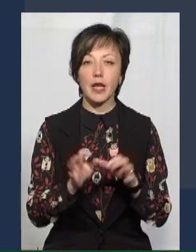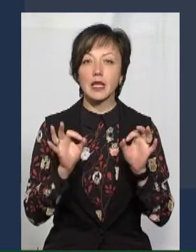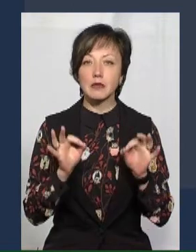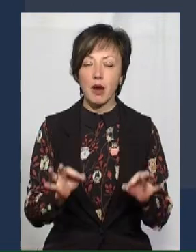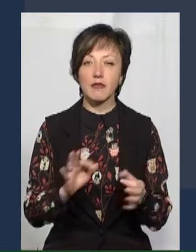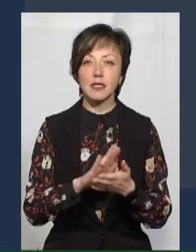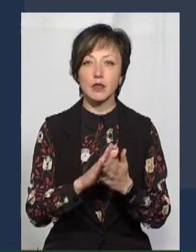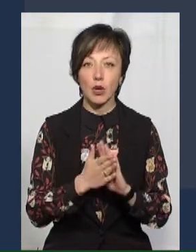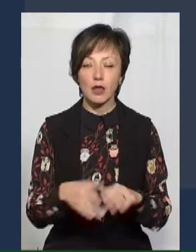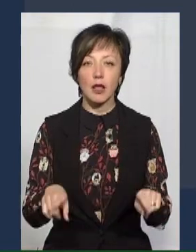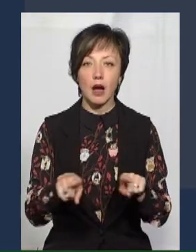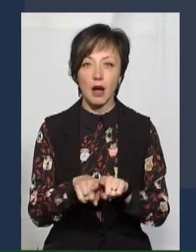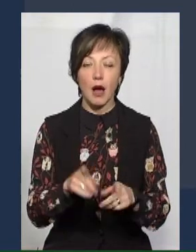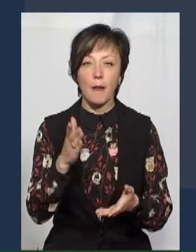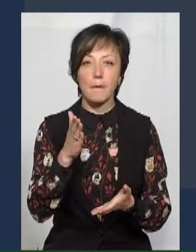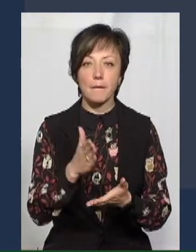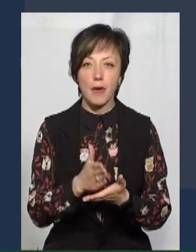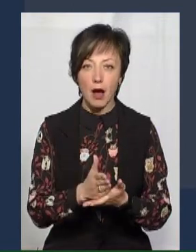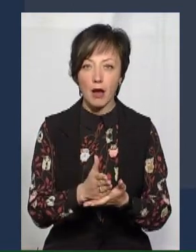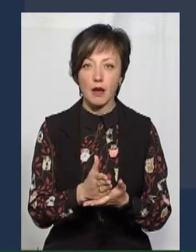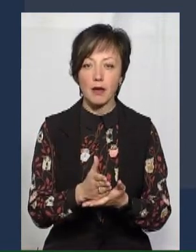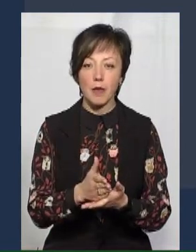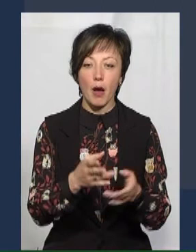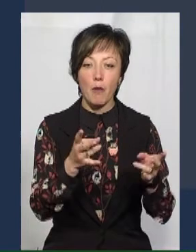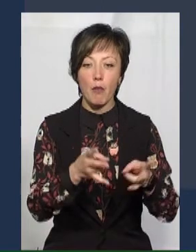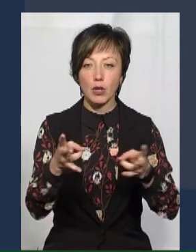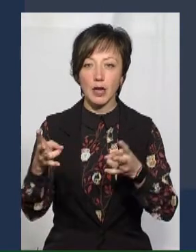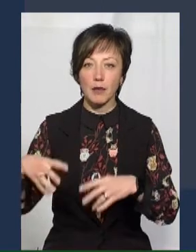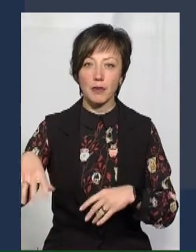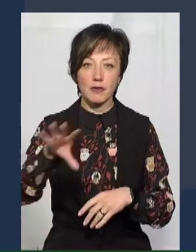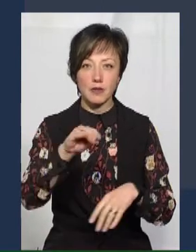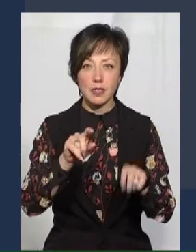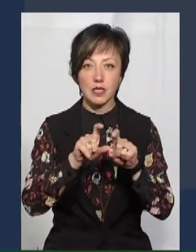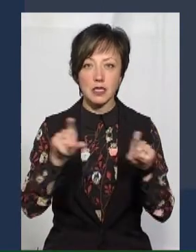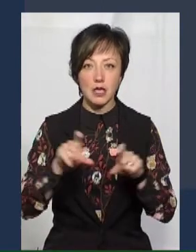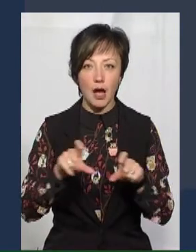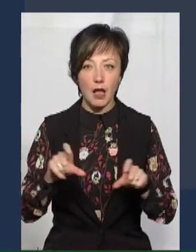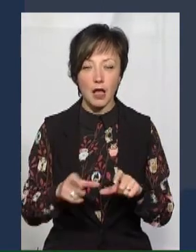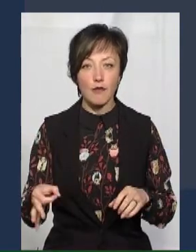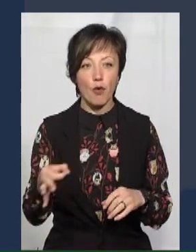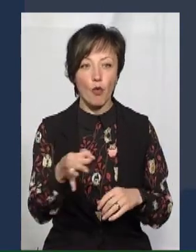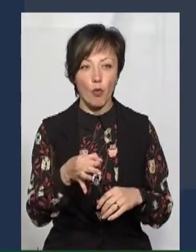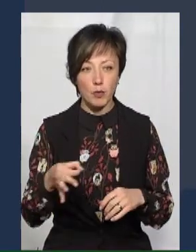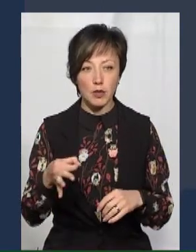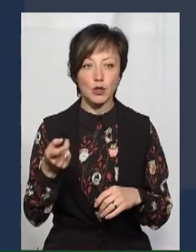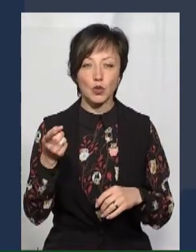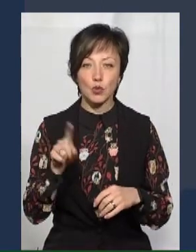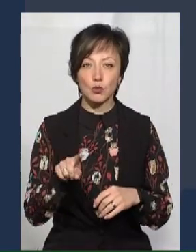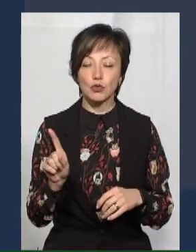Насправді ситуація така. Ми маємо потреби всіх закладів області, тому